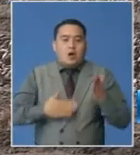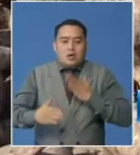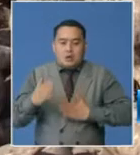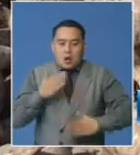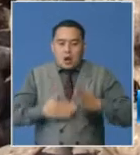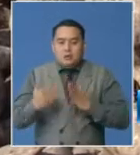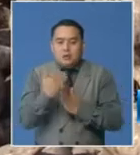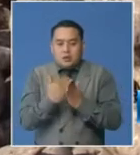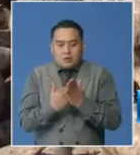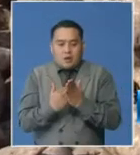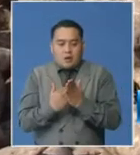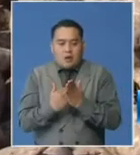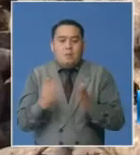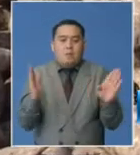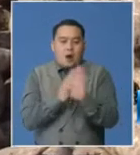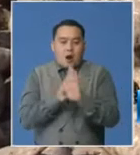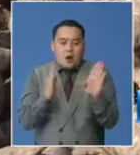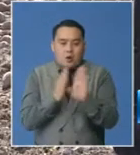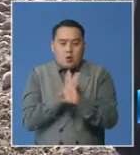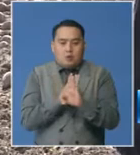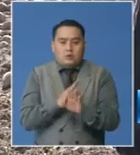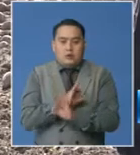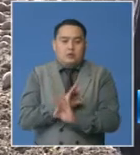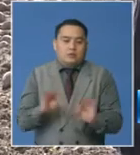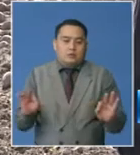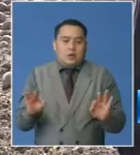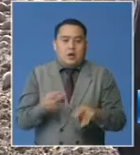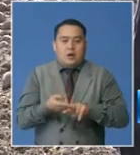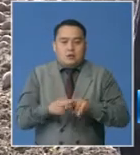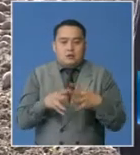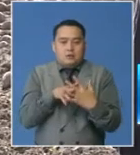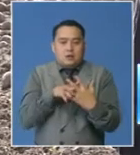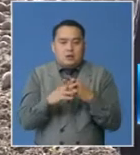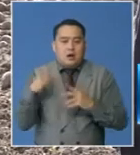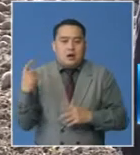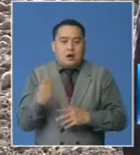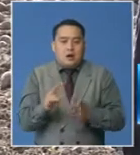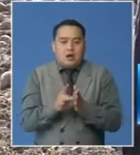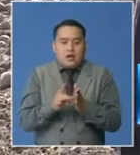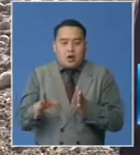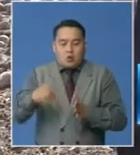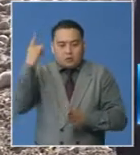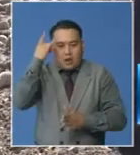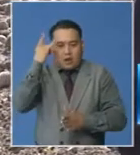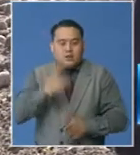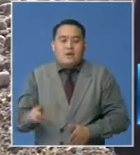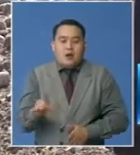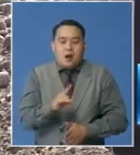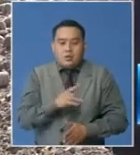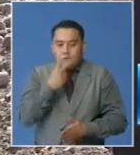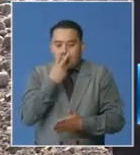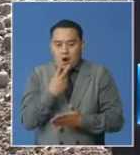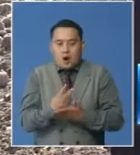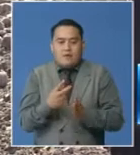и статистику, да и погода, как по заказу. Данное крестьянское хозяйство бьет все рекорды Сарканского района. Их